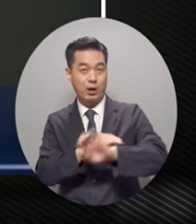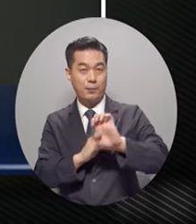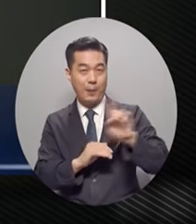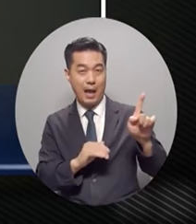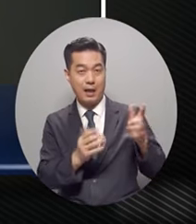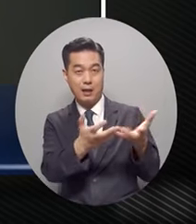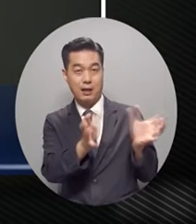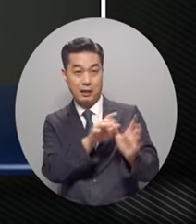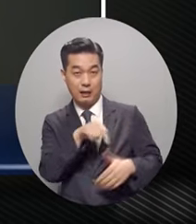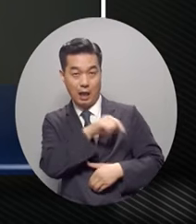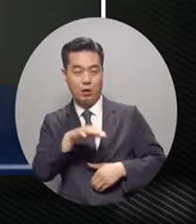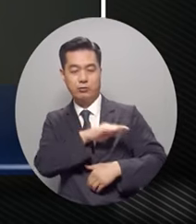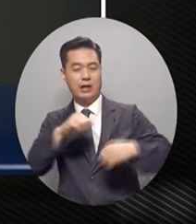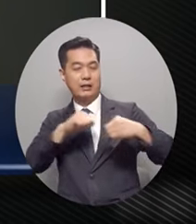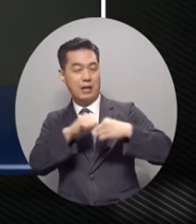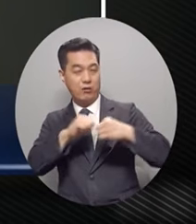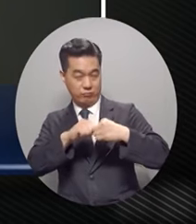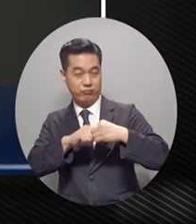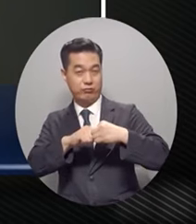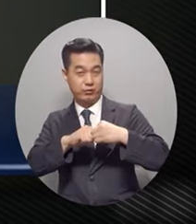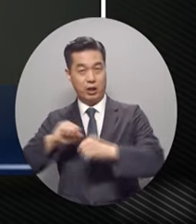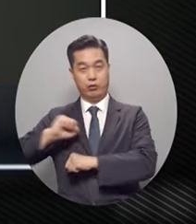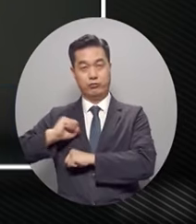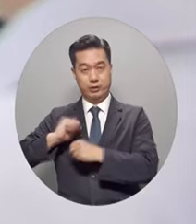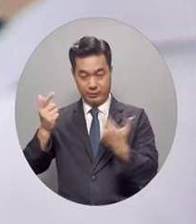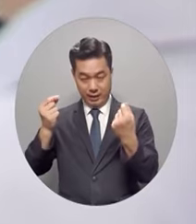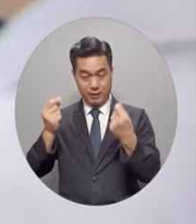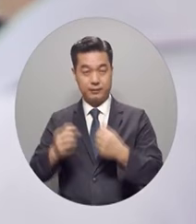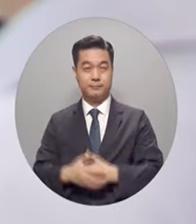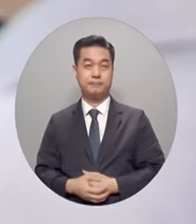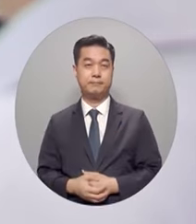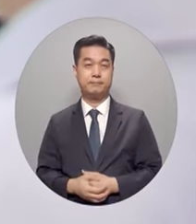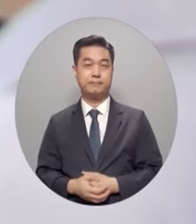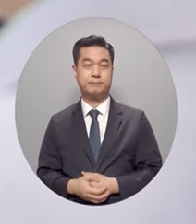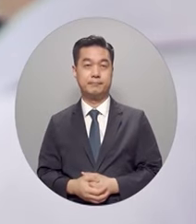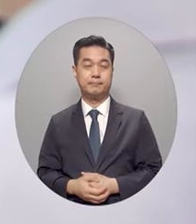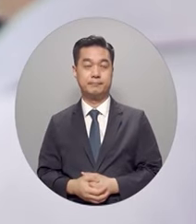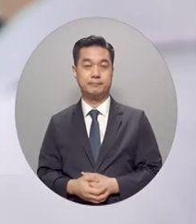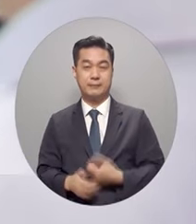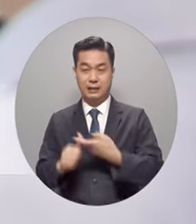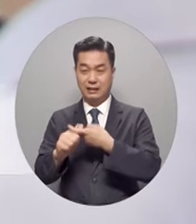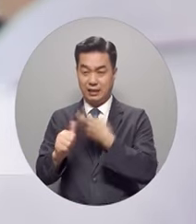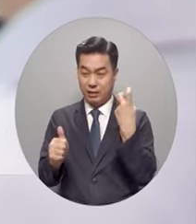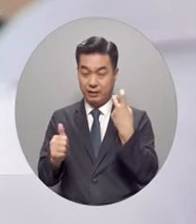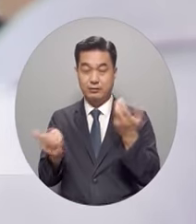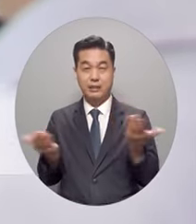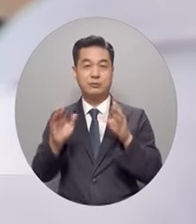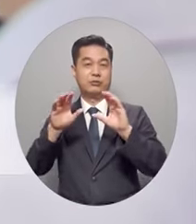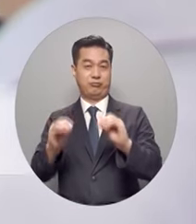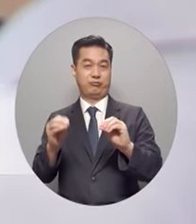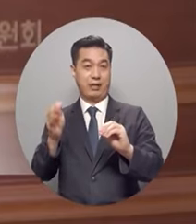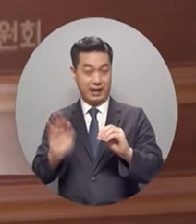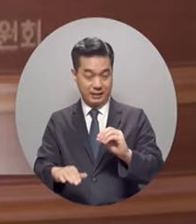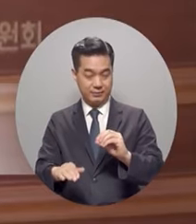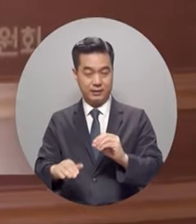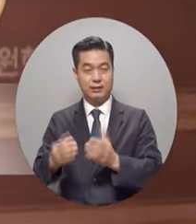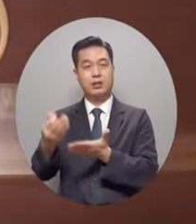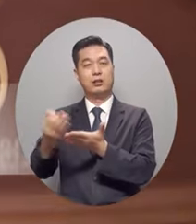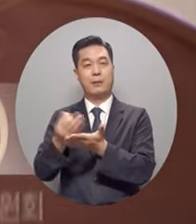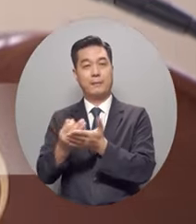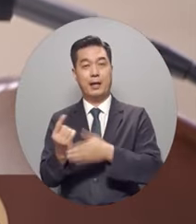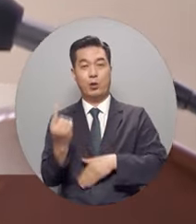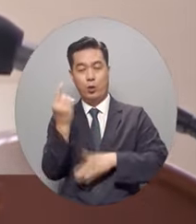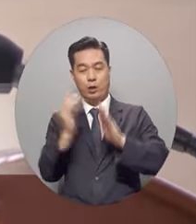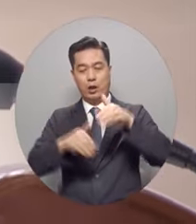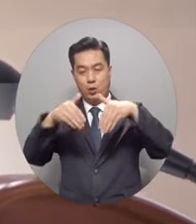좌파들하고는 우리가 싸우는 전사들이 필요하다. 탄핵 소추로 직무는 정지됐지만 급여를 받는